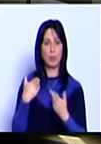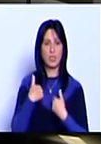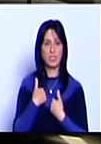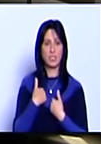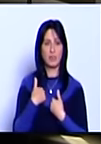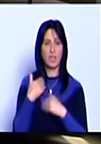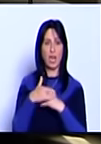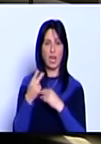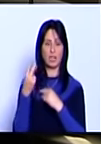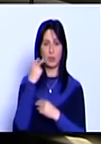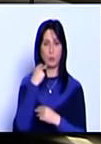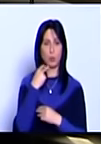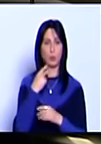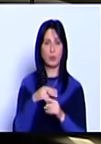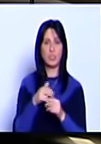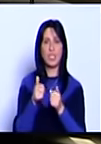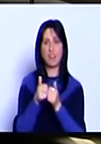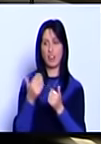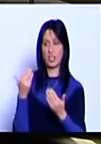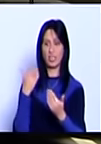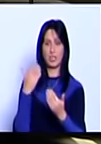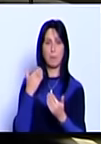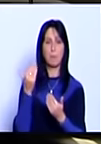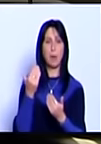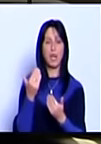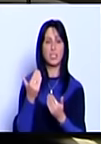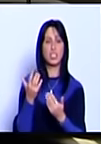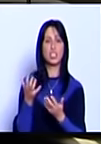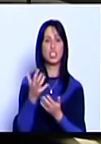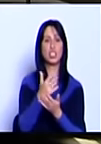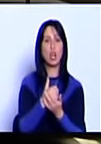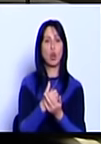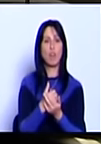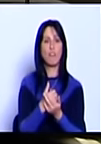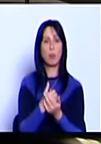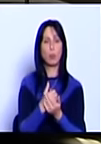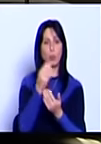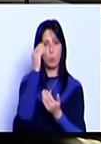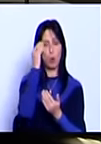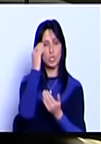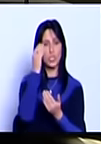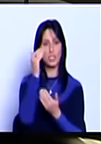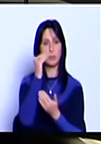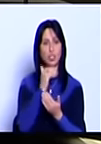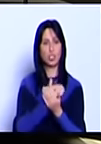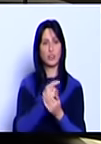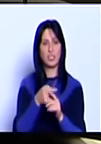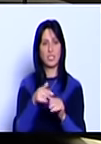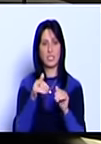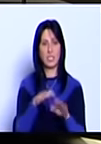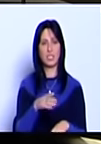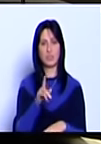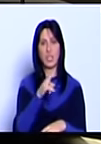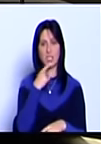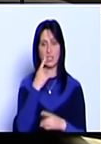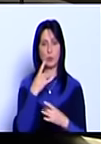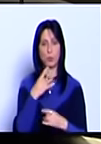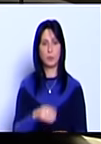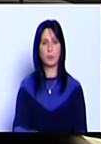რომელიც გარედან უყურებენ ამას, გვერდიდან უყურებენ და მათ მიერ შეგროვებული მოსაზრების შედეგია ეს დასკვნა, რასაც თქვენ